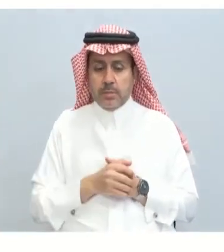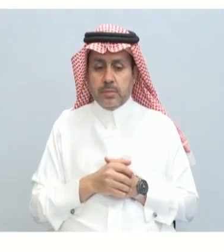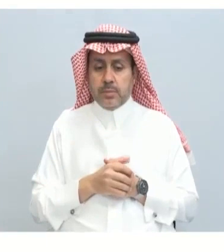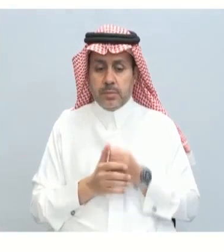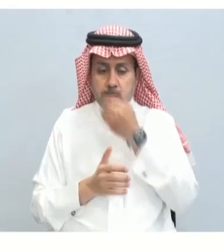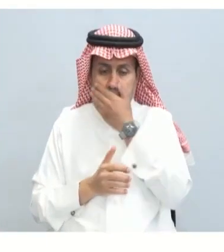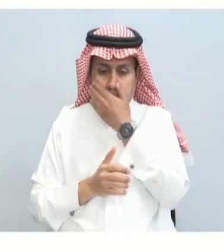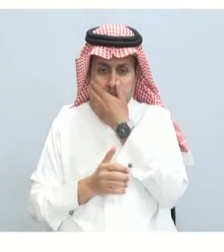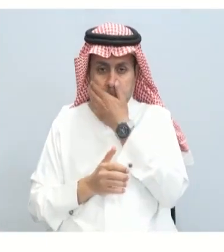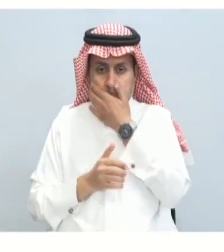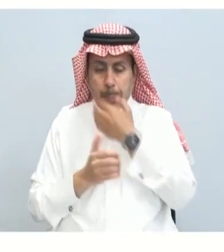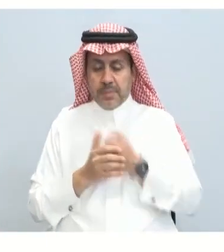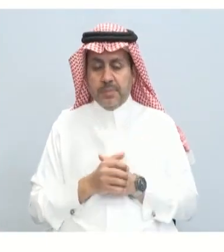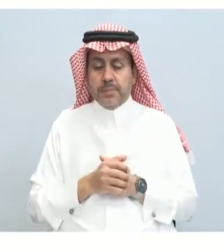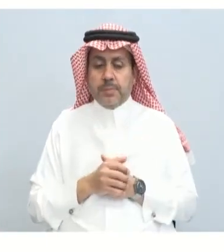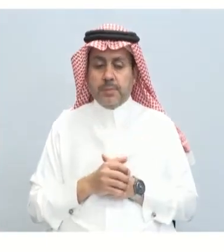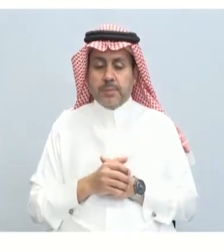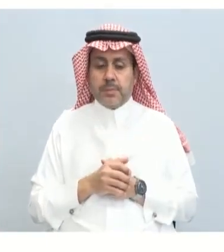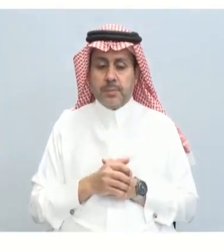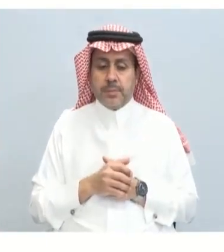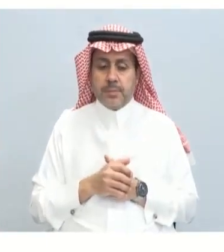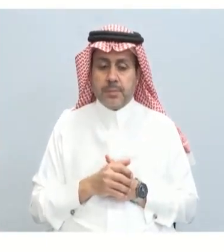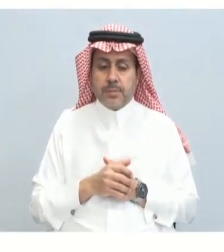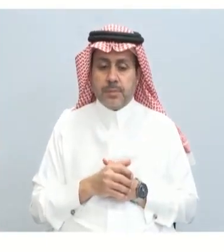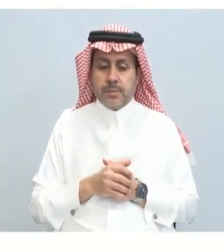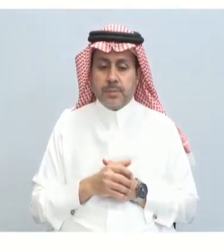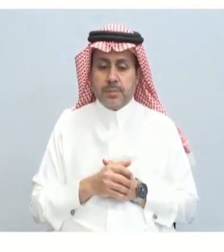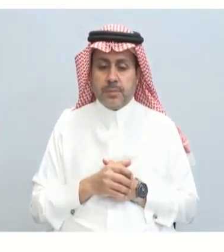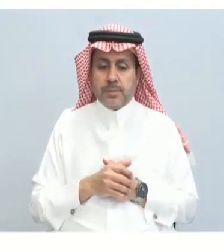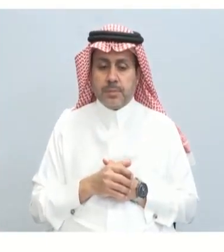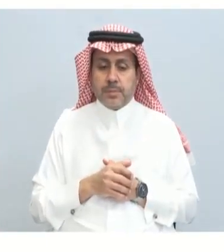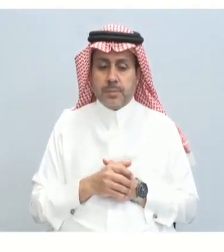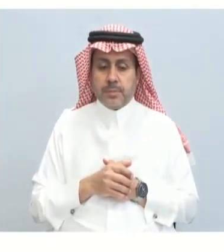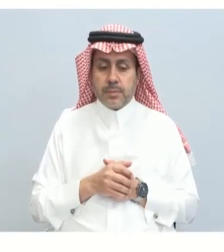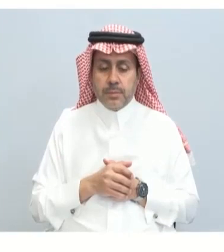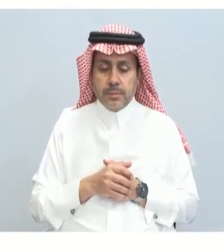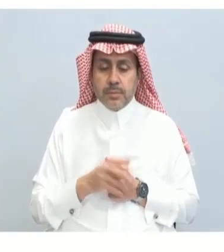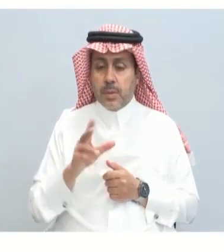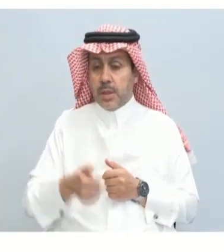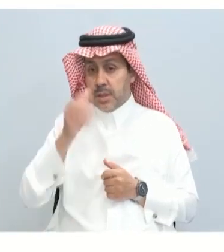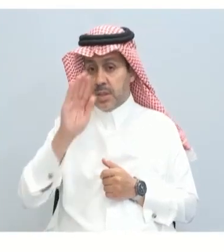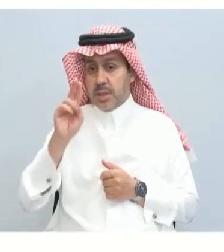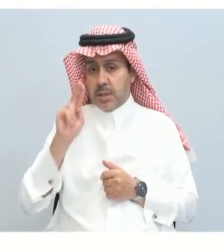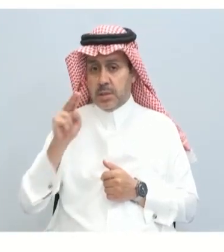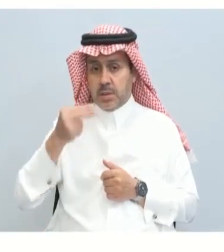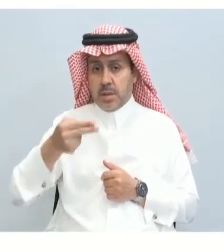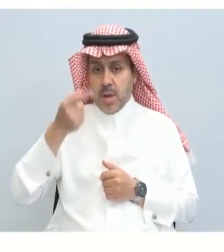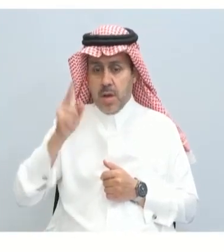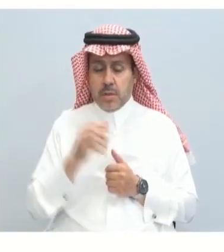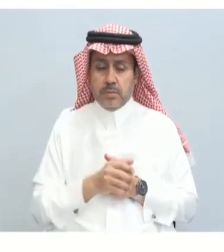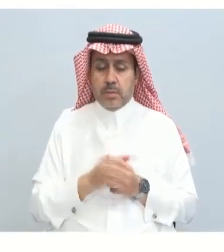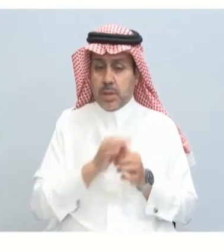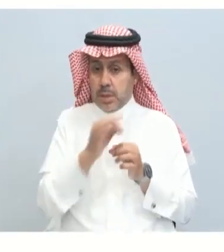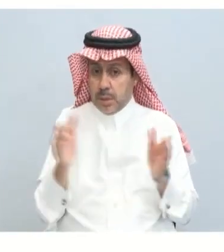اقفالها وايضا قوله تعالى انا لما طغى الماء حملناكم في الجار لاحظ هنا استعارات اريدك ان تحدد اماكنها